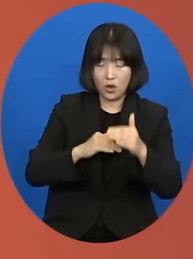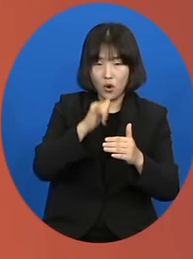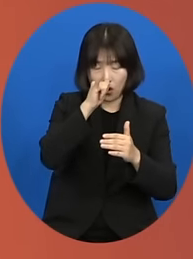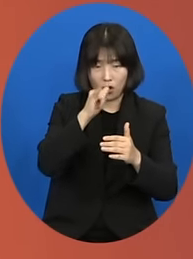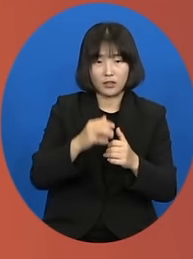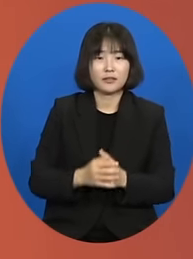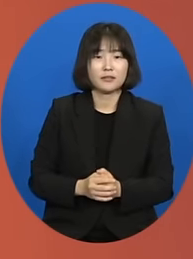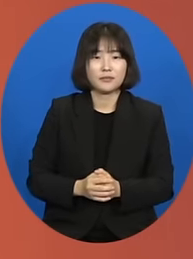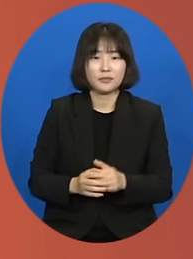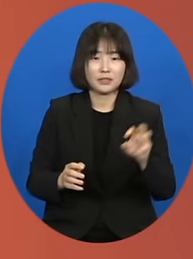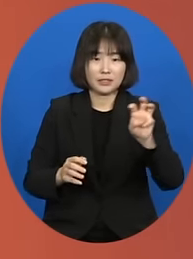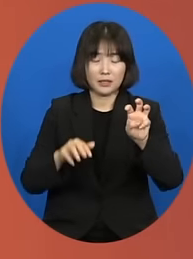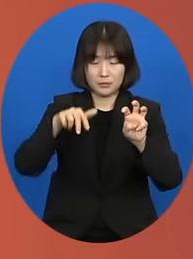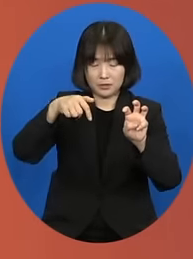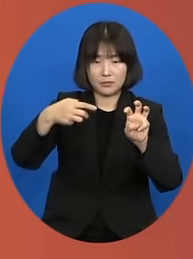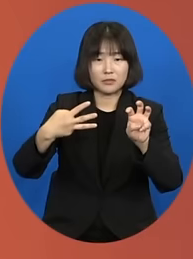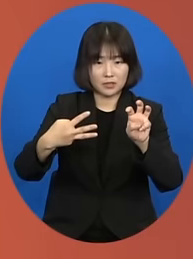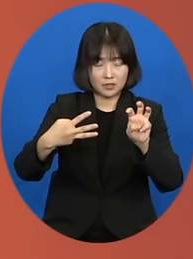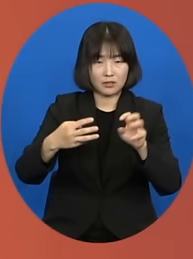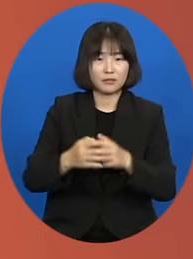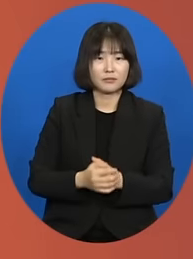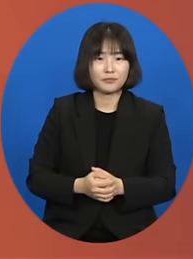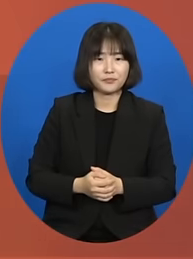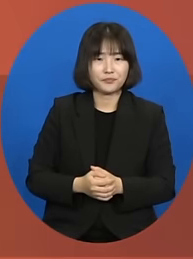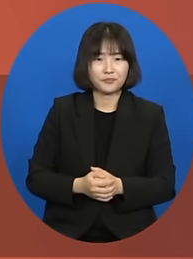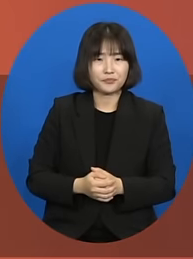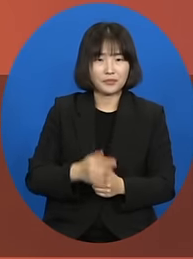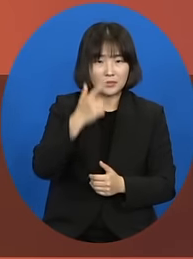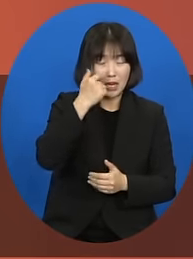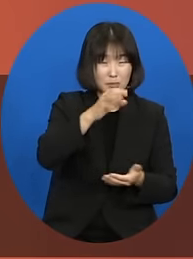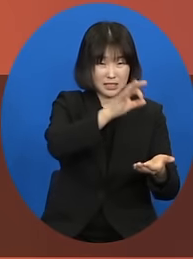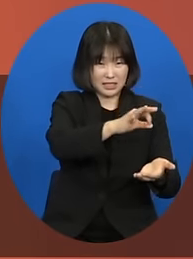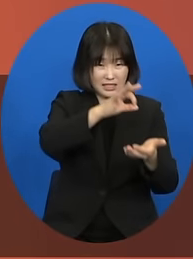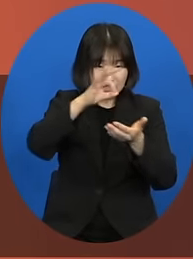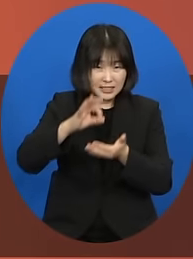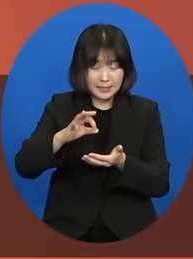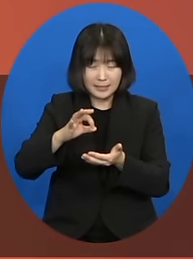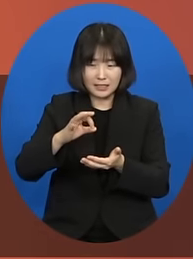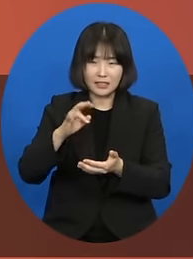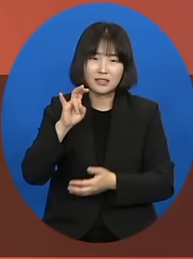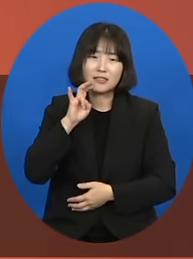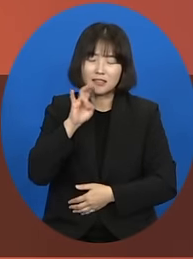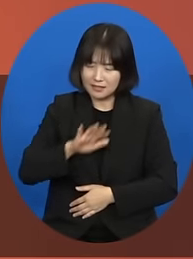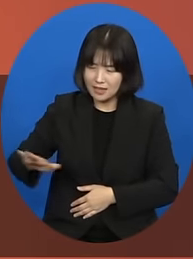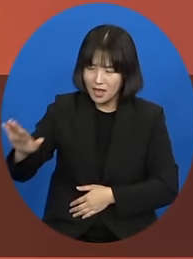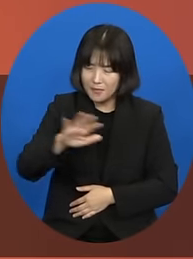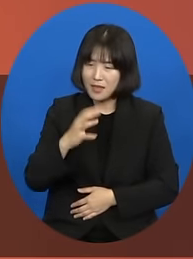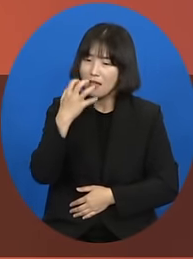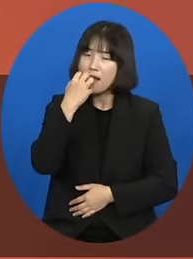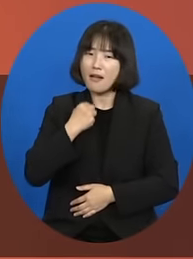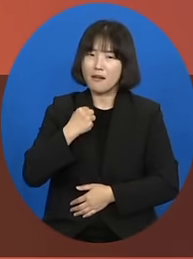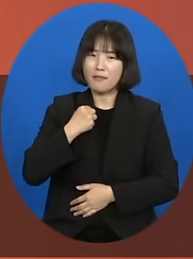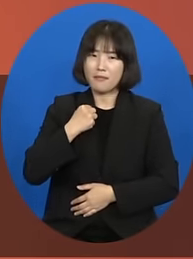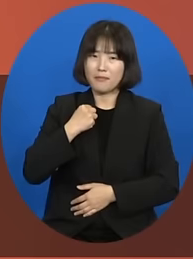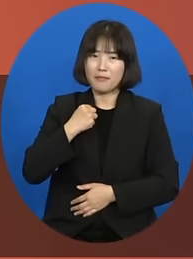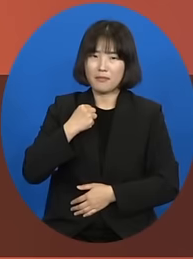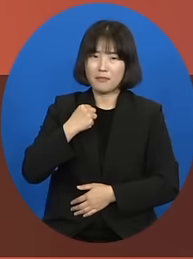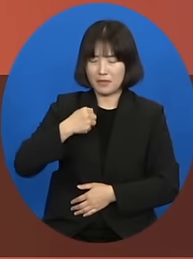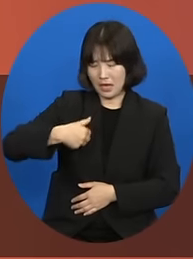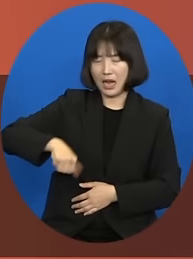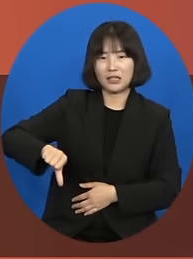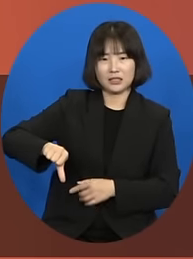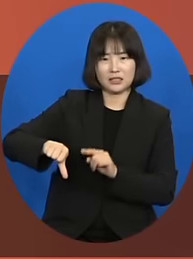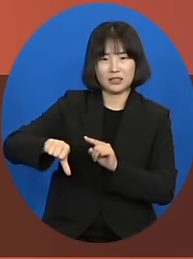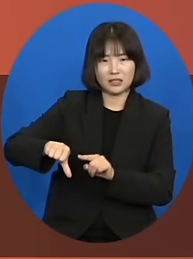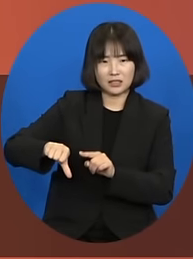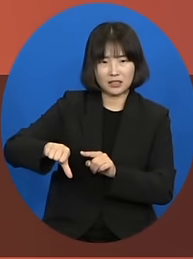기록되고 있습니다. 아버지의 살림을 창녀들과 함께 삼켜버린 이 아들이라고 큰형은